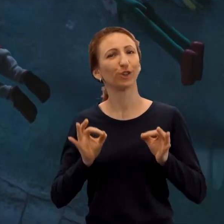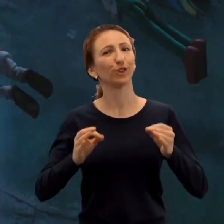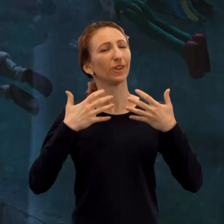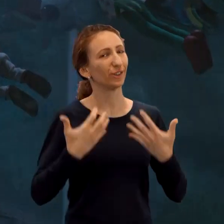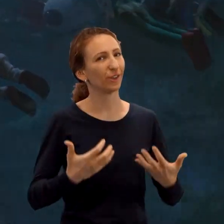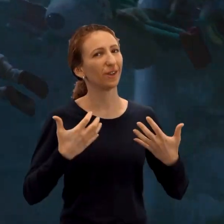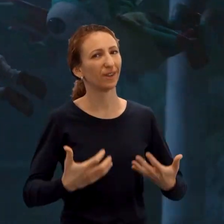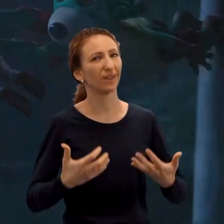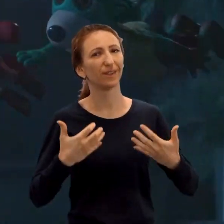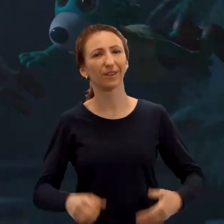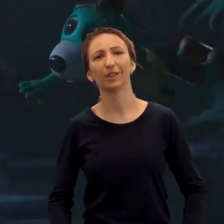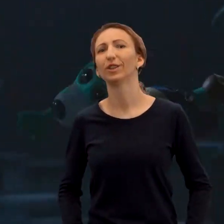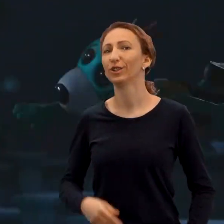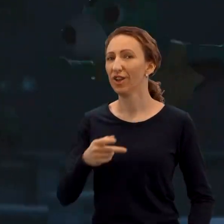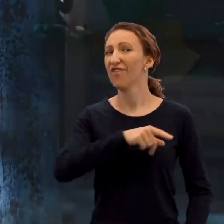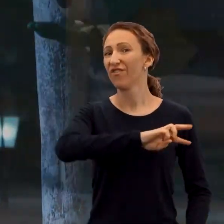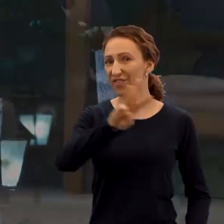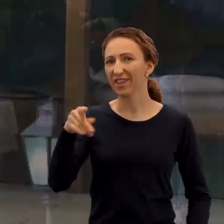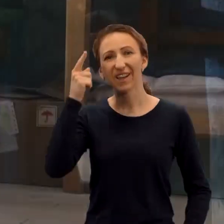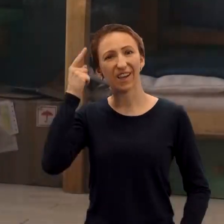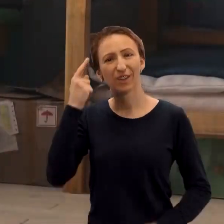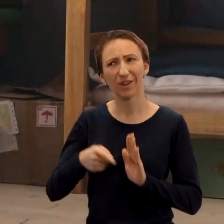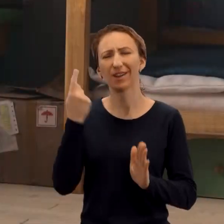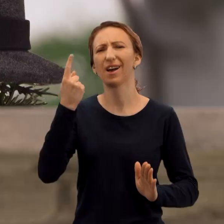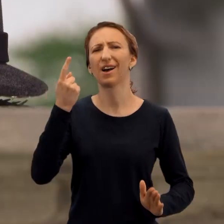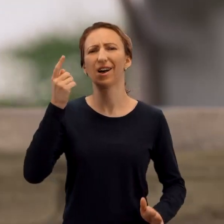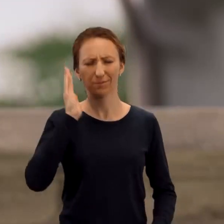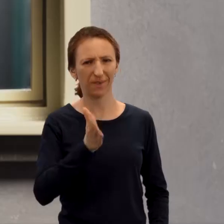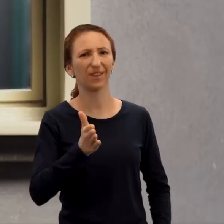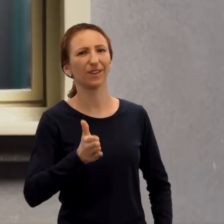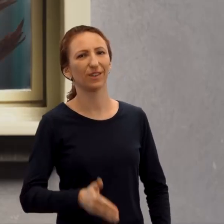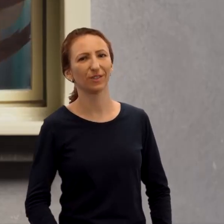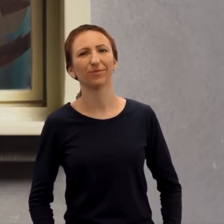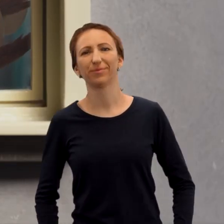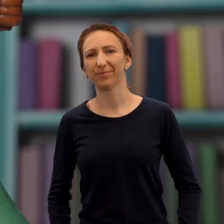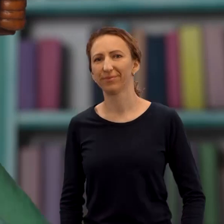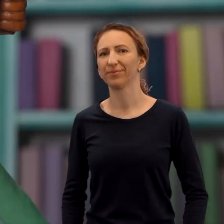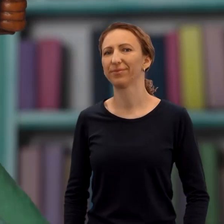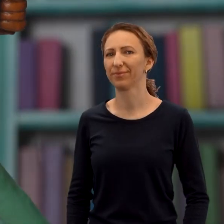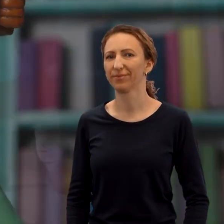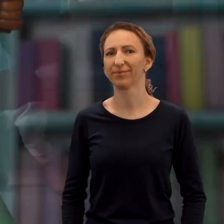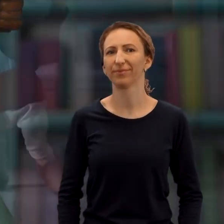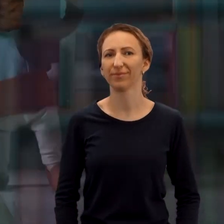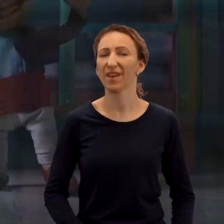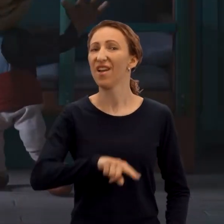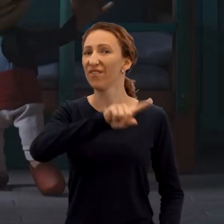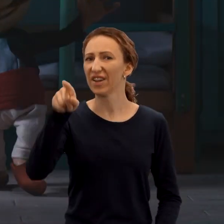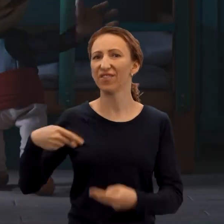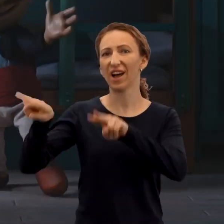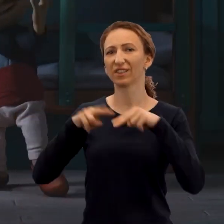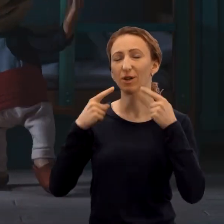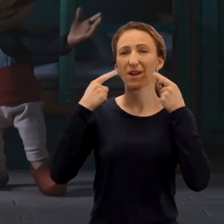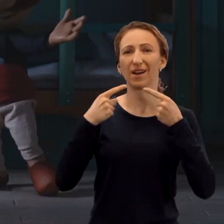chciej Chociaż raz Będzie tęsknić za nią każde z was W bajce